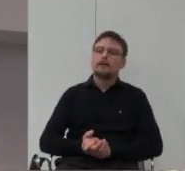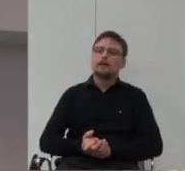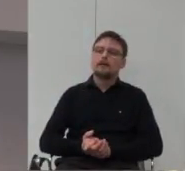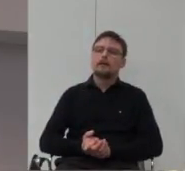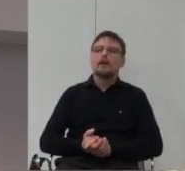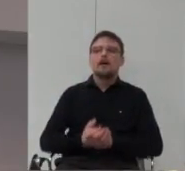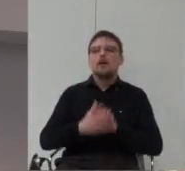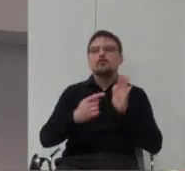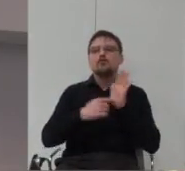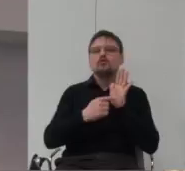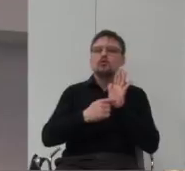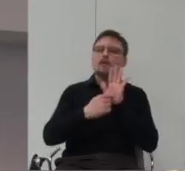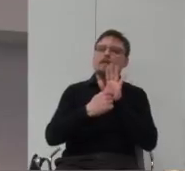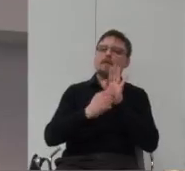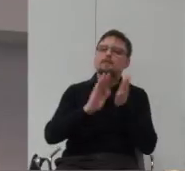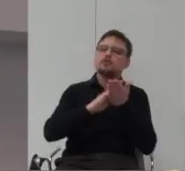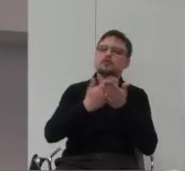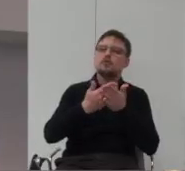obciąża